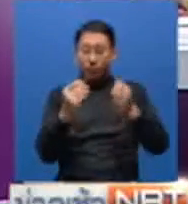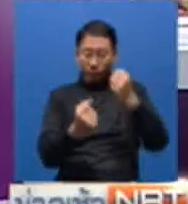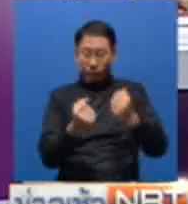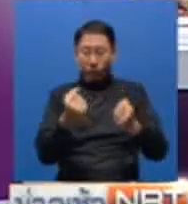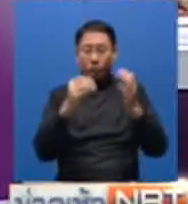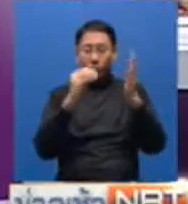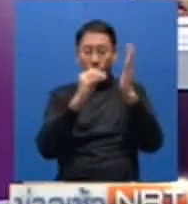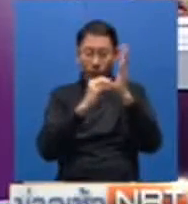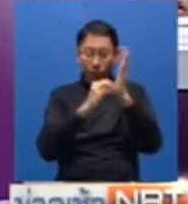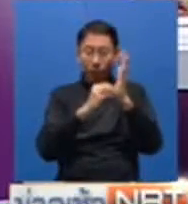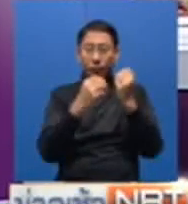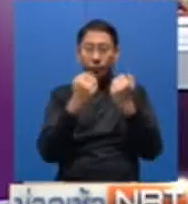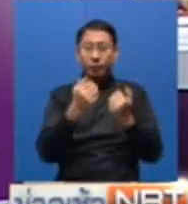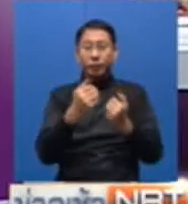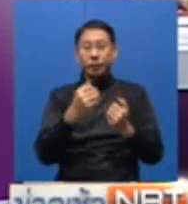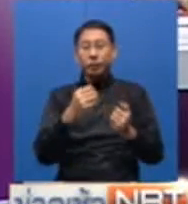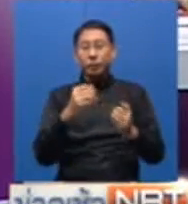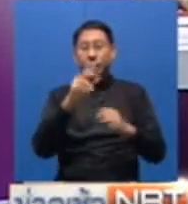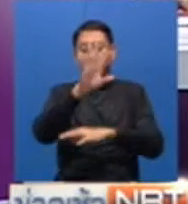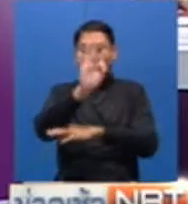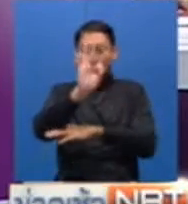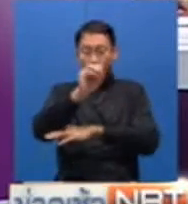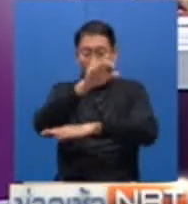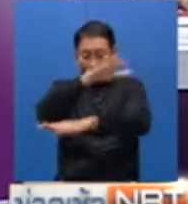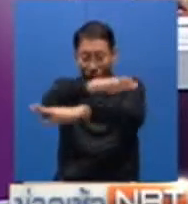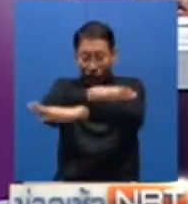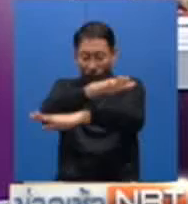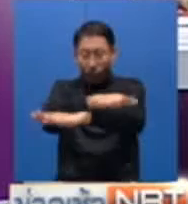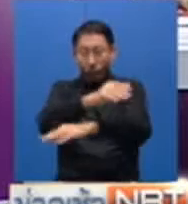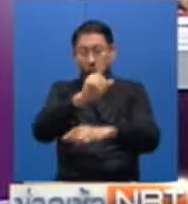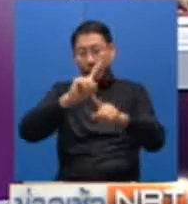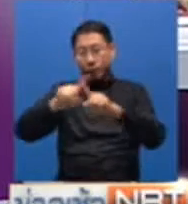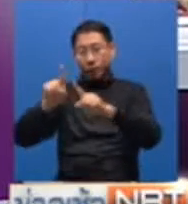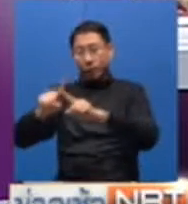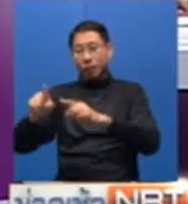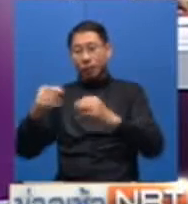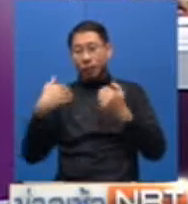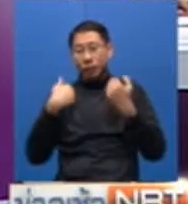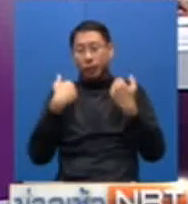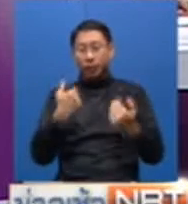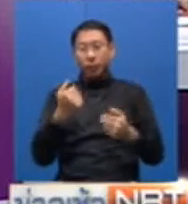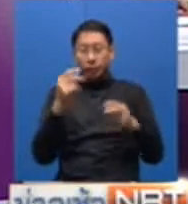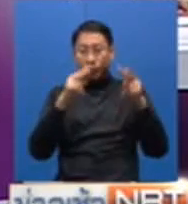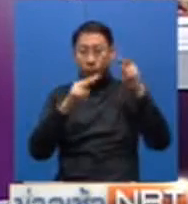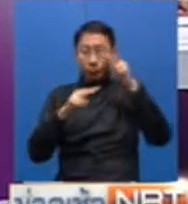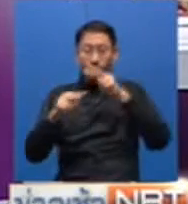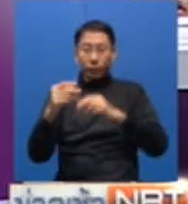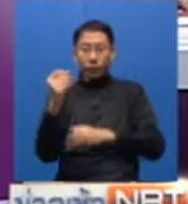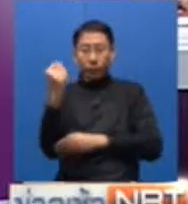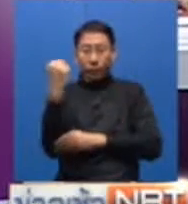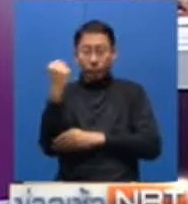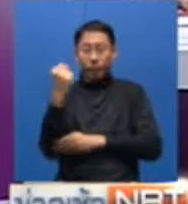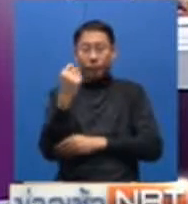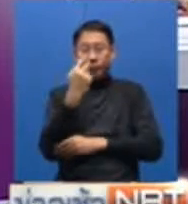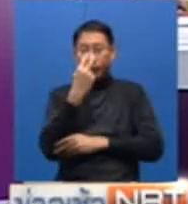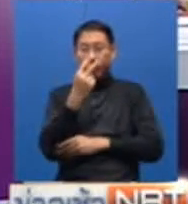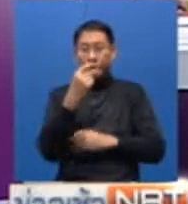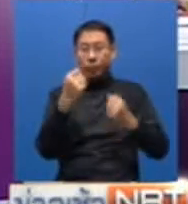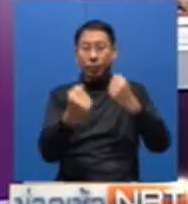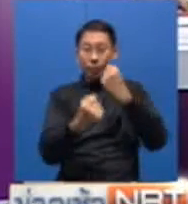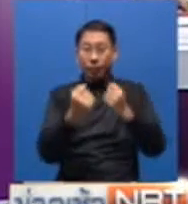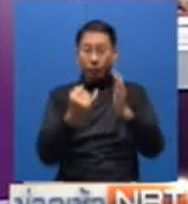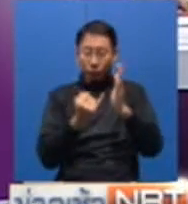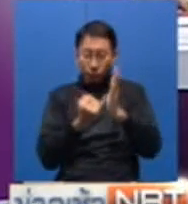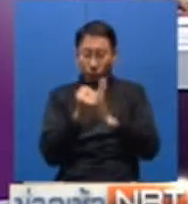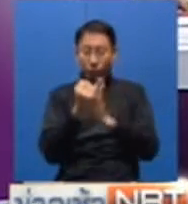กรุงเทพมหานครนะคะไม่ว่าจะอยู่ใน90จุดที่มีการเฝ้าระวังแล้วก็มีการตรวจเข้มงวดหรือเปล่าก็จะต้องมีการขับรถให้ถูก